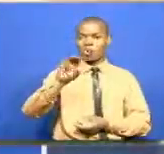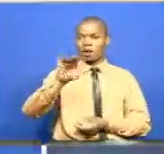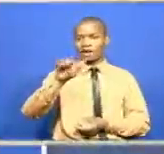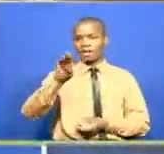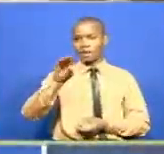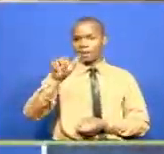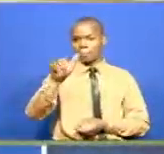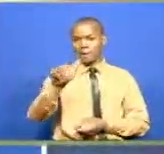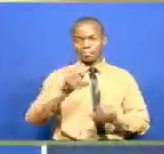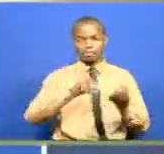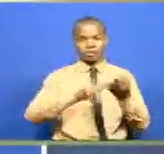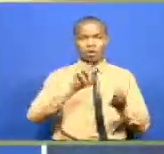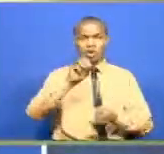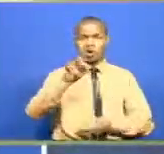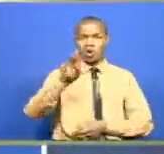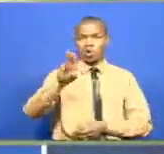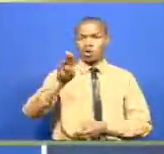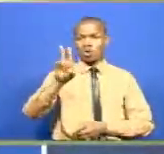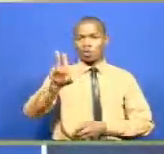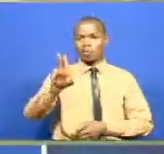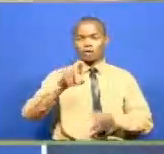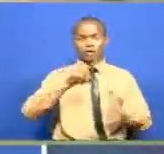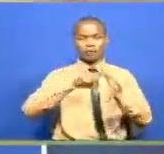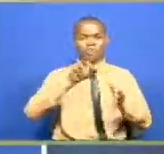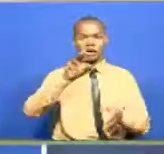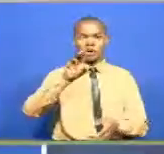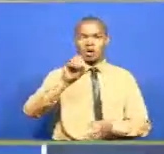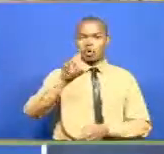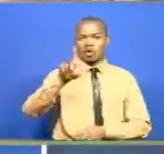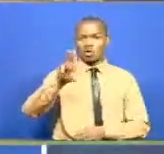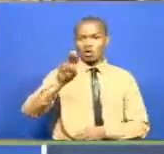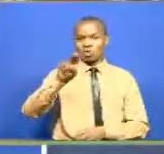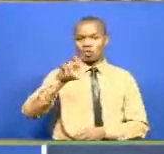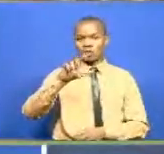mlinzi Joseph Okumu na mshambulizi Michael Olunga.